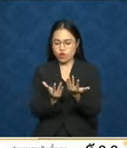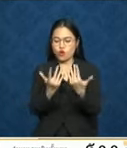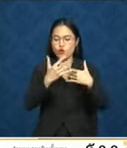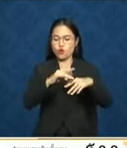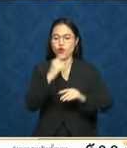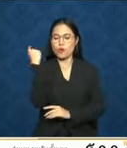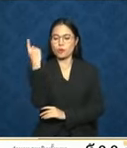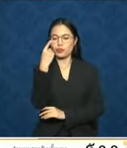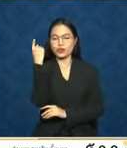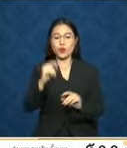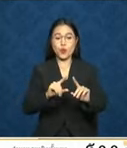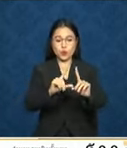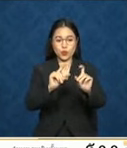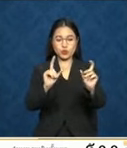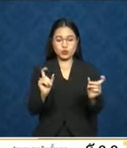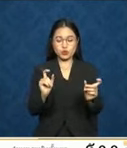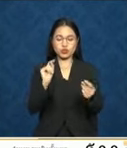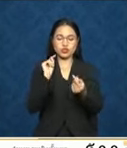ำปี